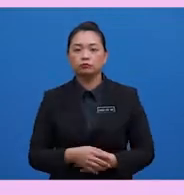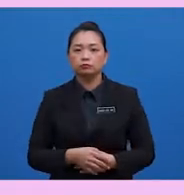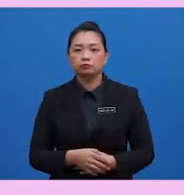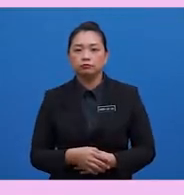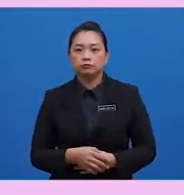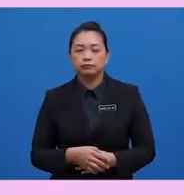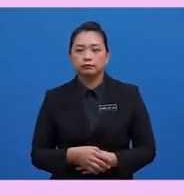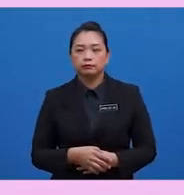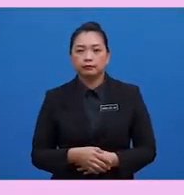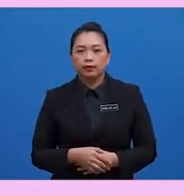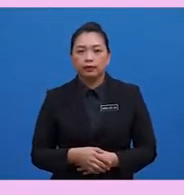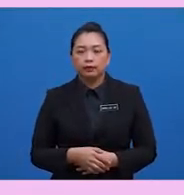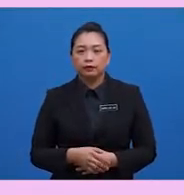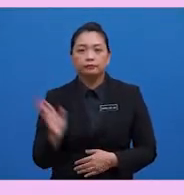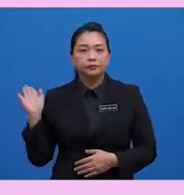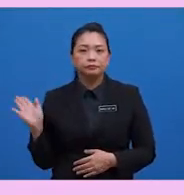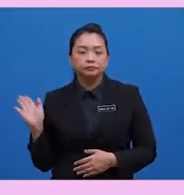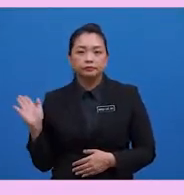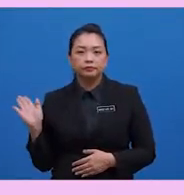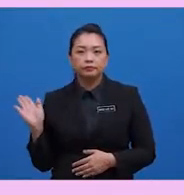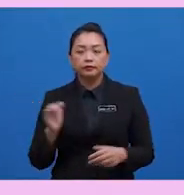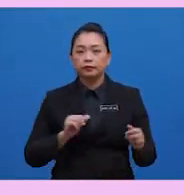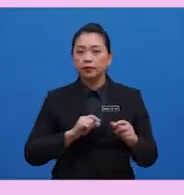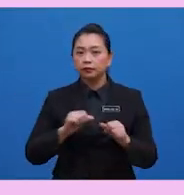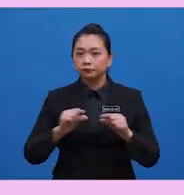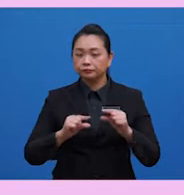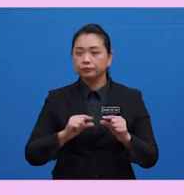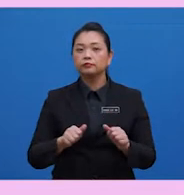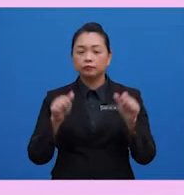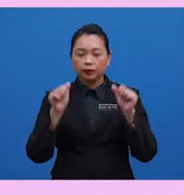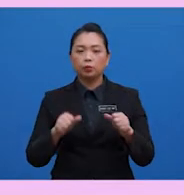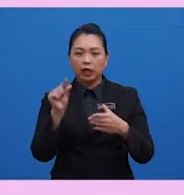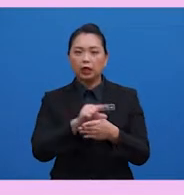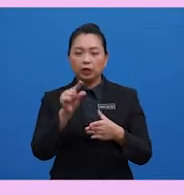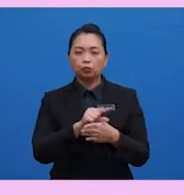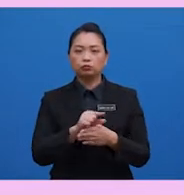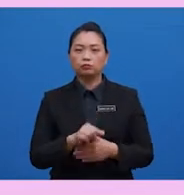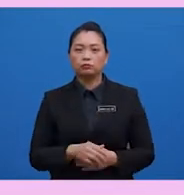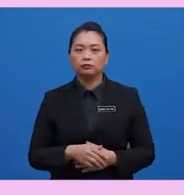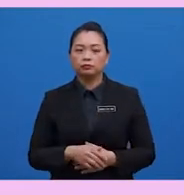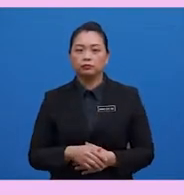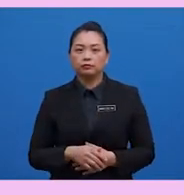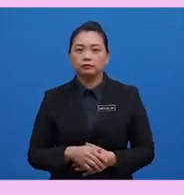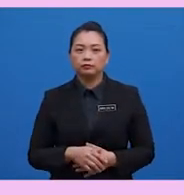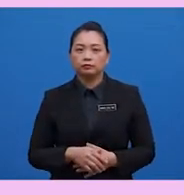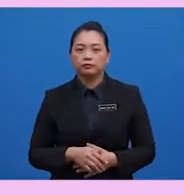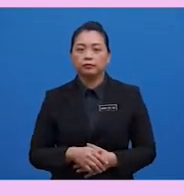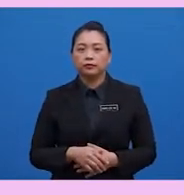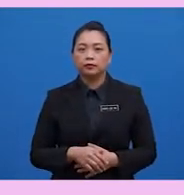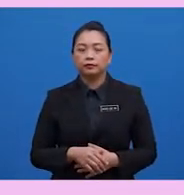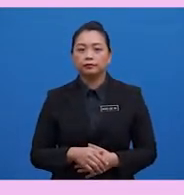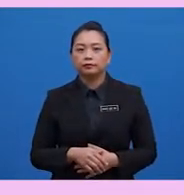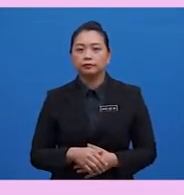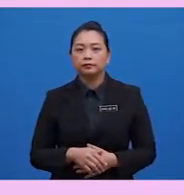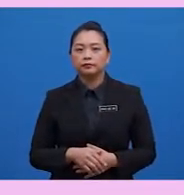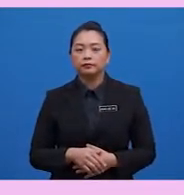Selain itu, kegiatan akuakultur juga boleh mengganggu kestabilan sesebuah ekosistem. Akuakultur